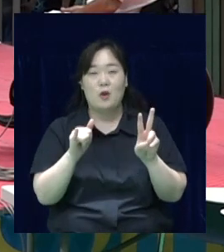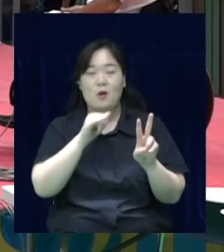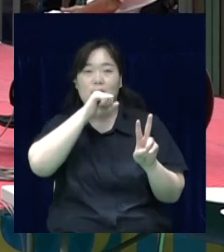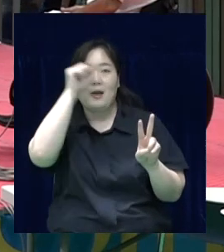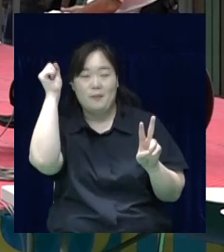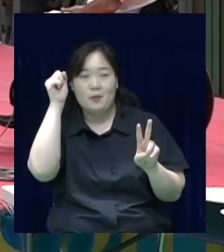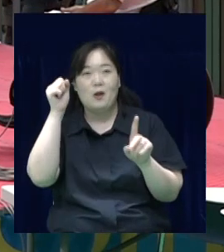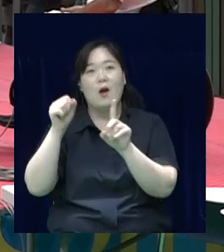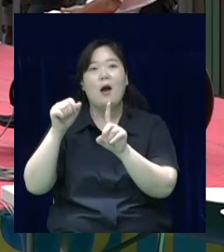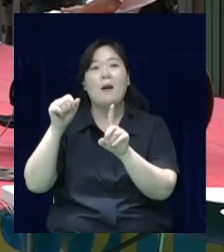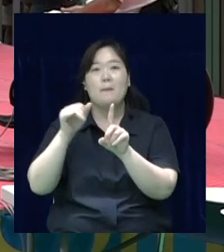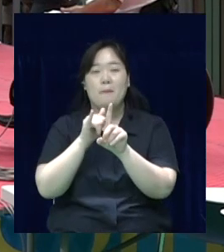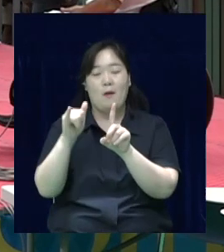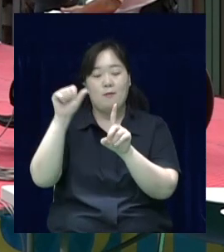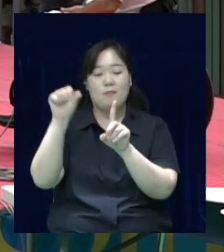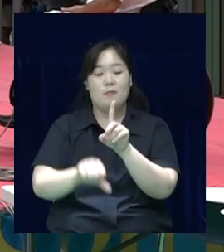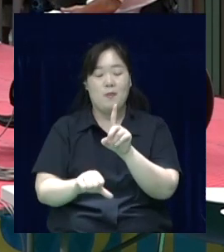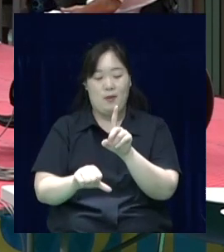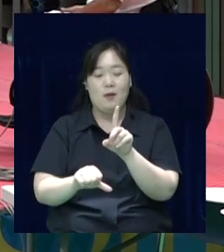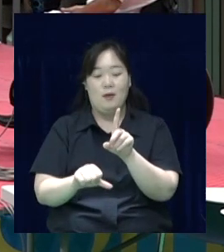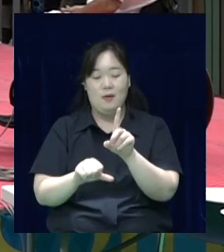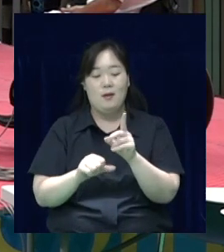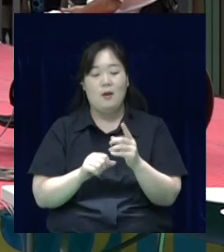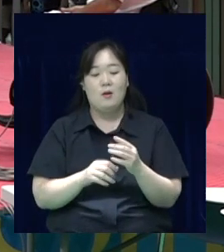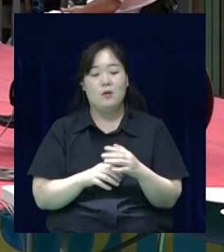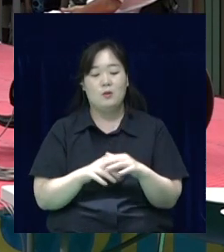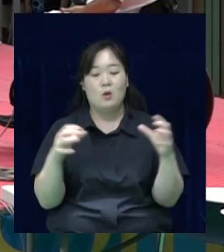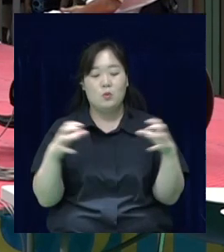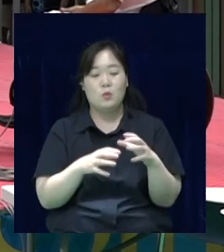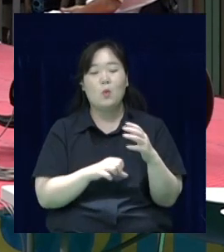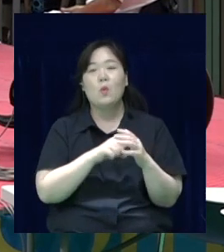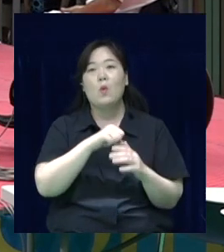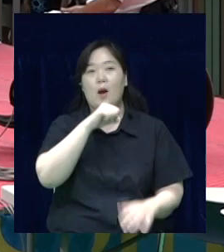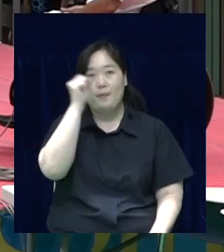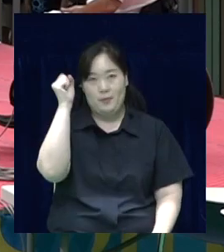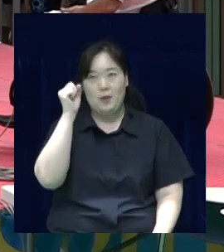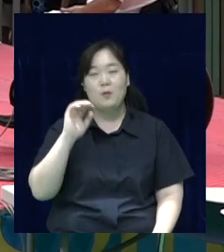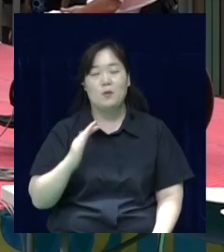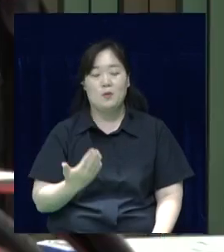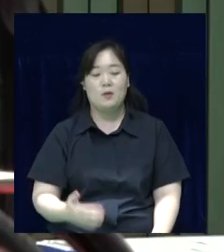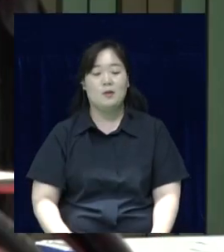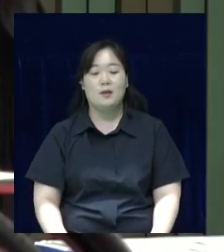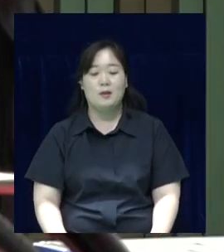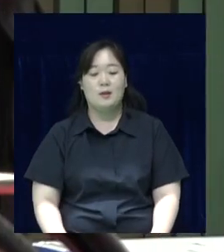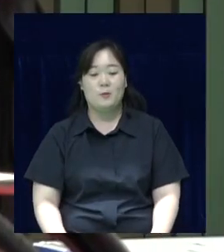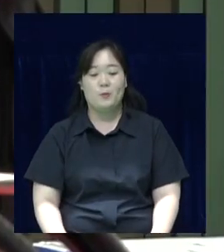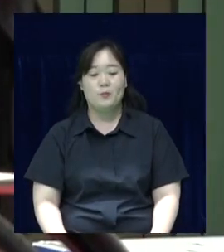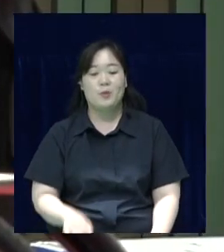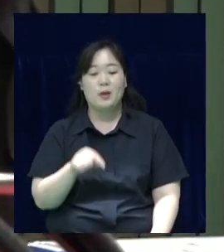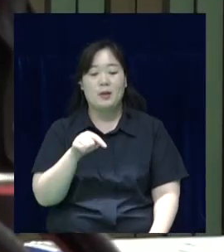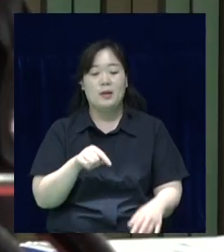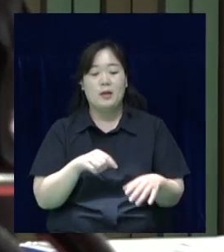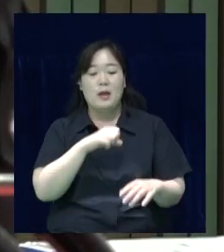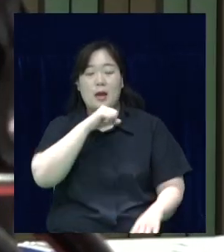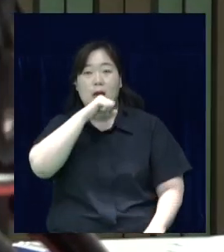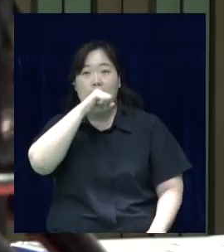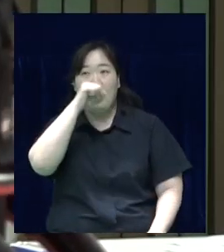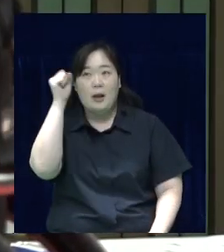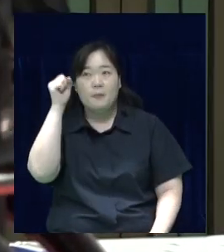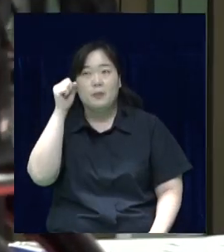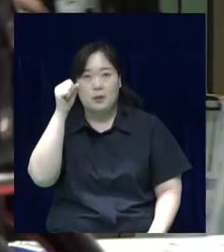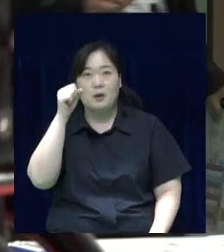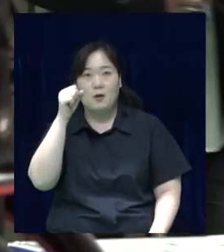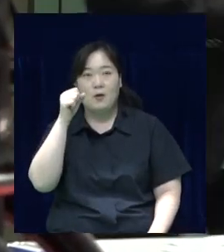일단은 선언을 했습니다. 장애인 역도는 세 명의 심판 중에 두 명이 합격 신호를 주면 네? 성공이 되게 돼 있습니다.